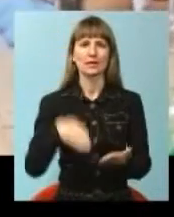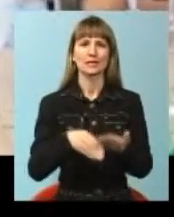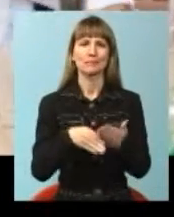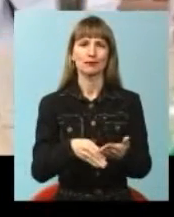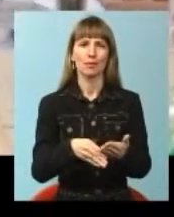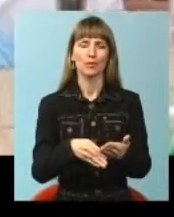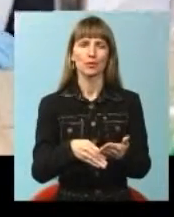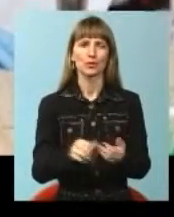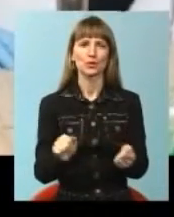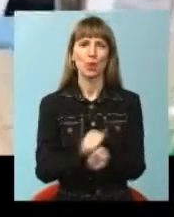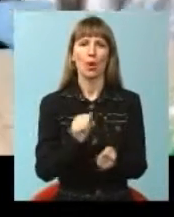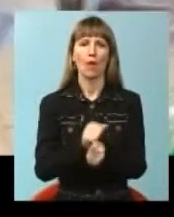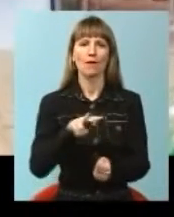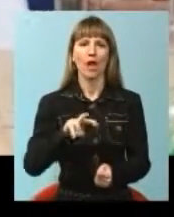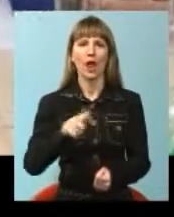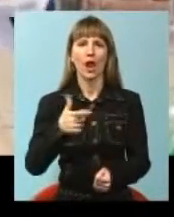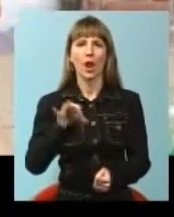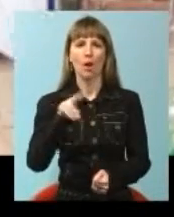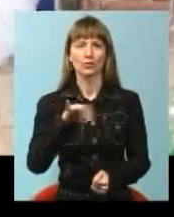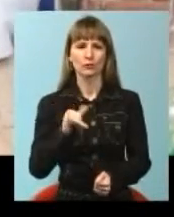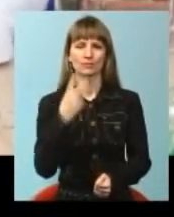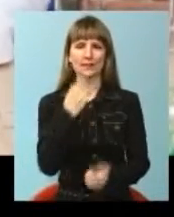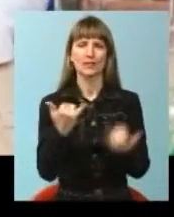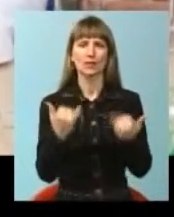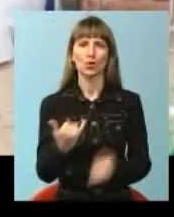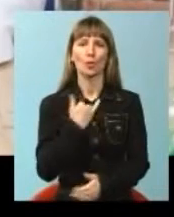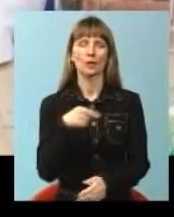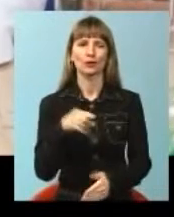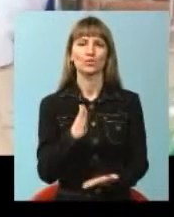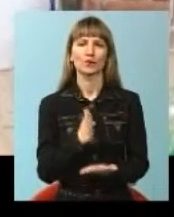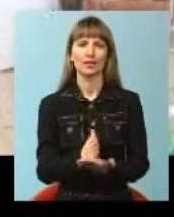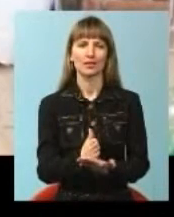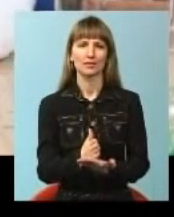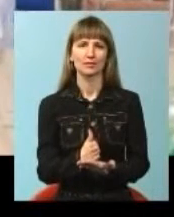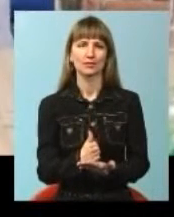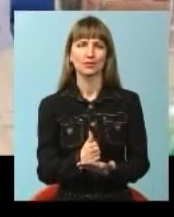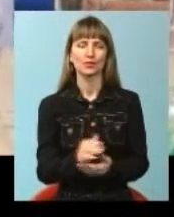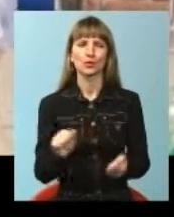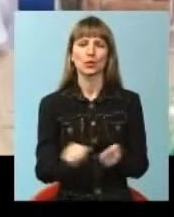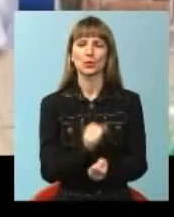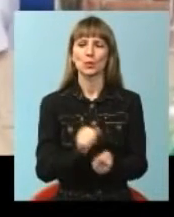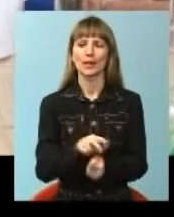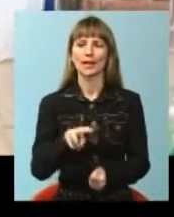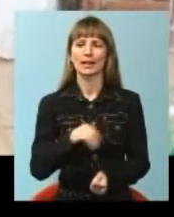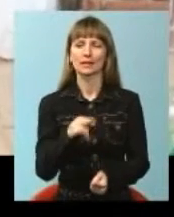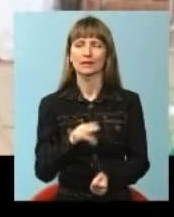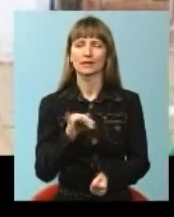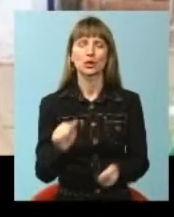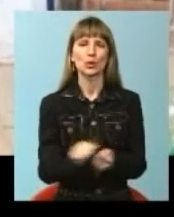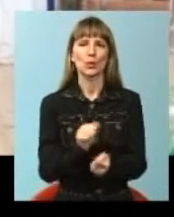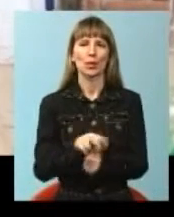допомогою сухого льоду. Ви бачите, зараз у мене ось тут знаходиться сухий лід. І сухий лід –